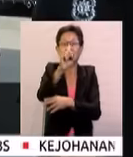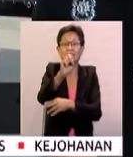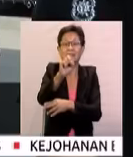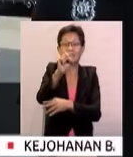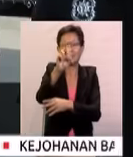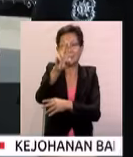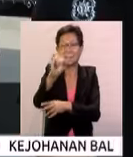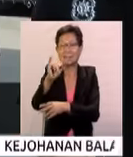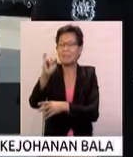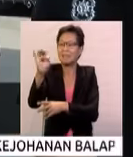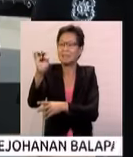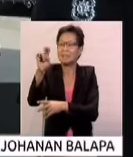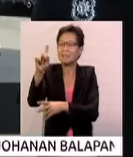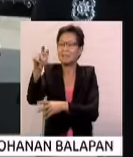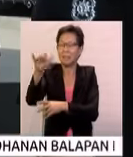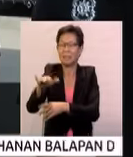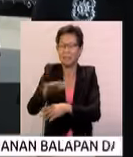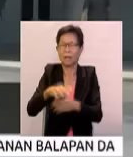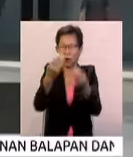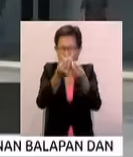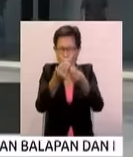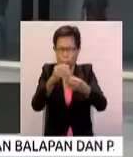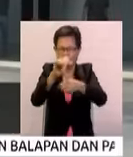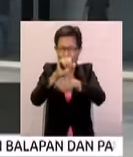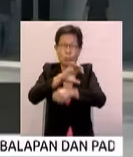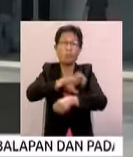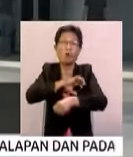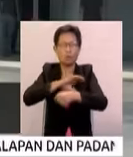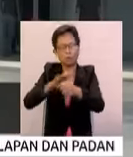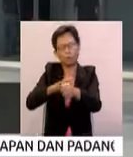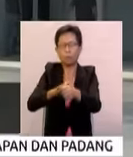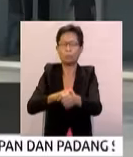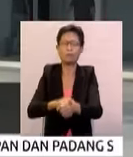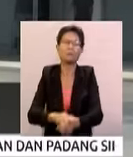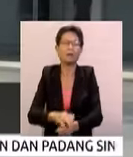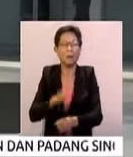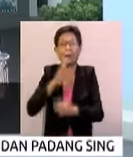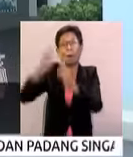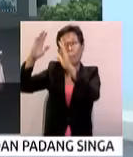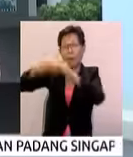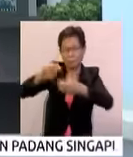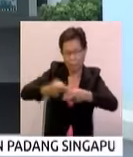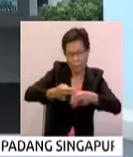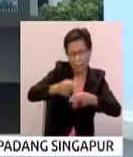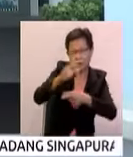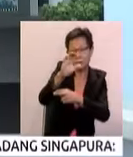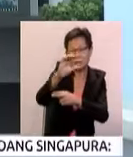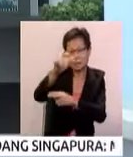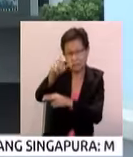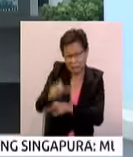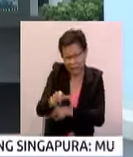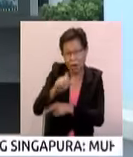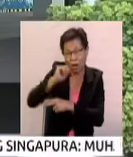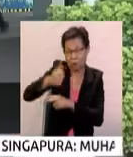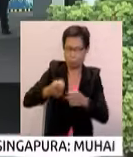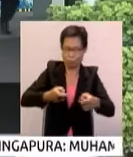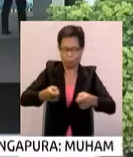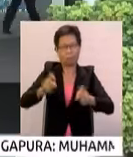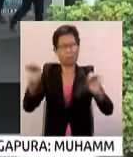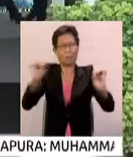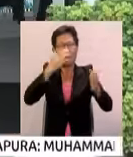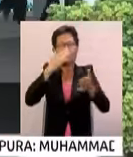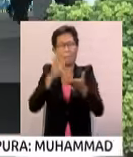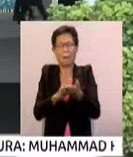kekuatan anggota yang kita rasa mencukupi lah. Datuk Muhammad juga berharap proses penamaan calon esok terkawal tanpa